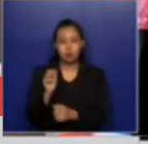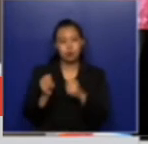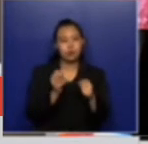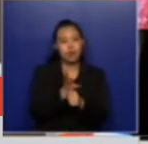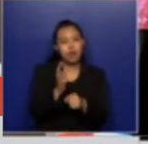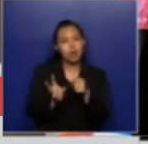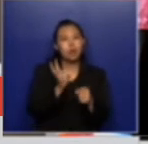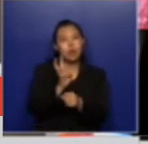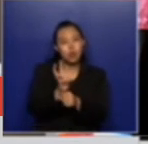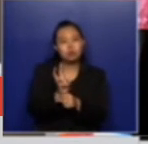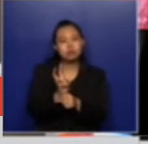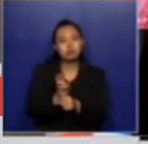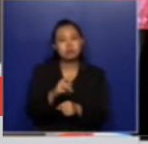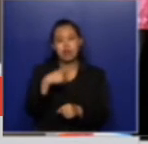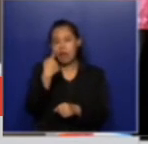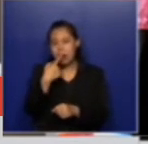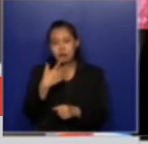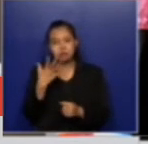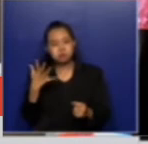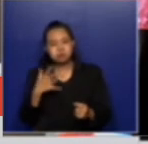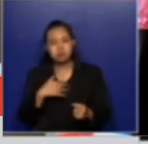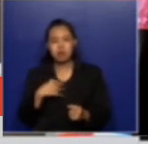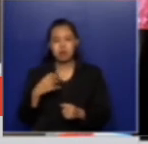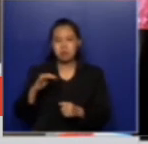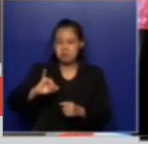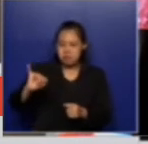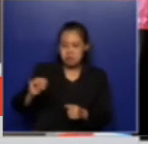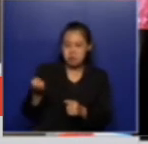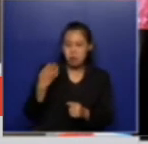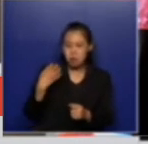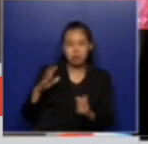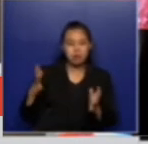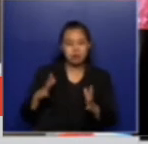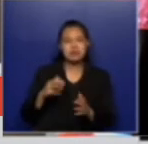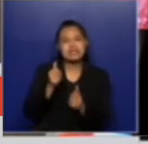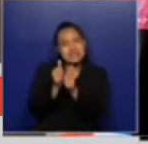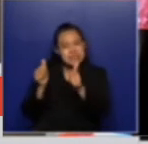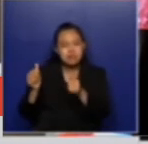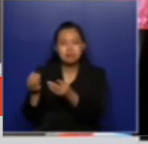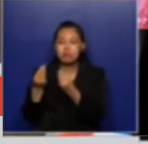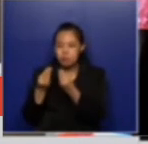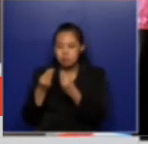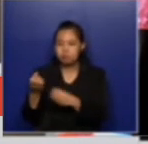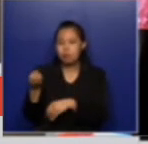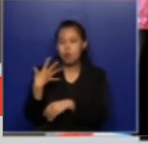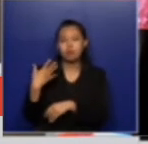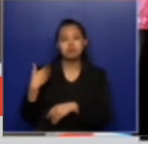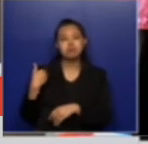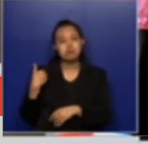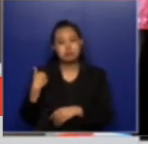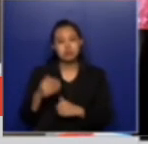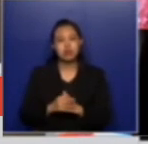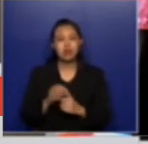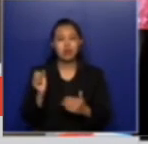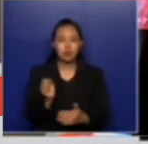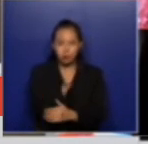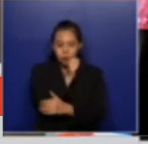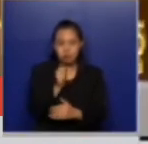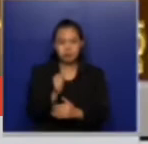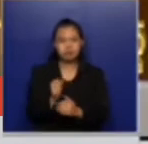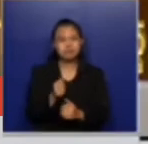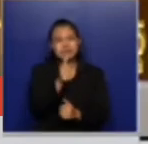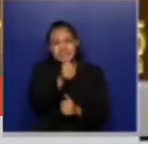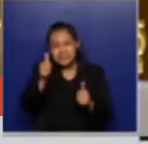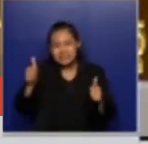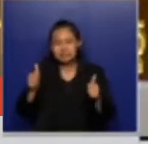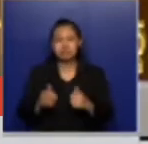ท่านอยู่ไม่มีใครมาเอาของไม่ดีมาบอกท่านมีแต่สุดยอดสุดยอดแม้กระทั่งว่าท่านร้องเพลงก็จะบอกว่าเพราะมาก